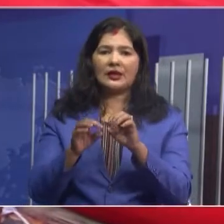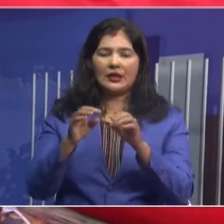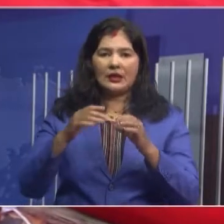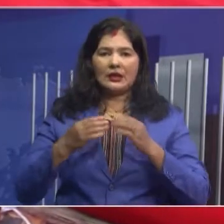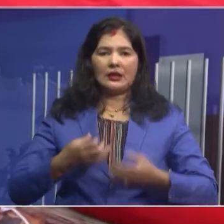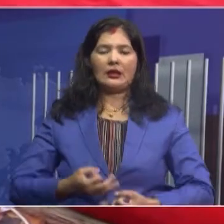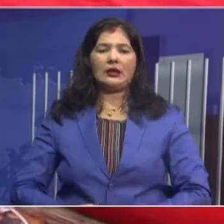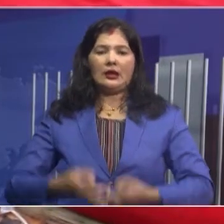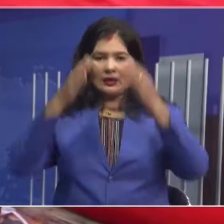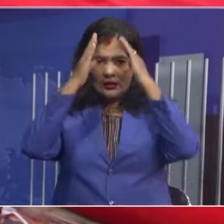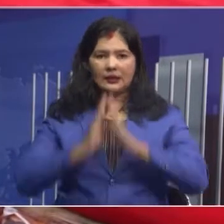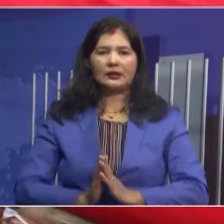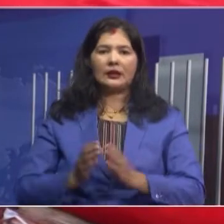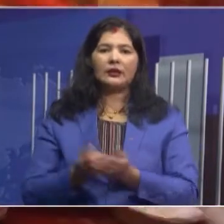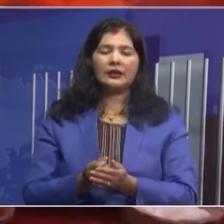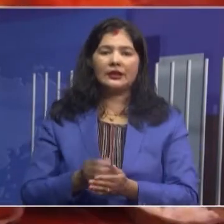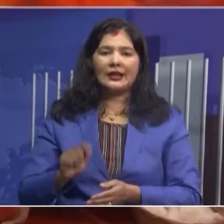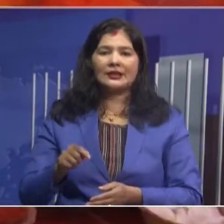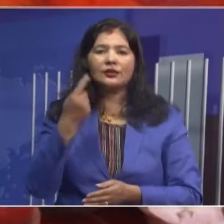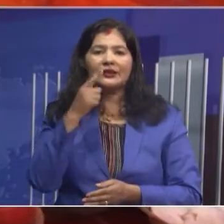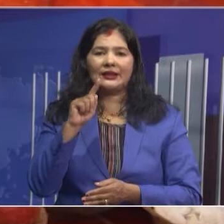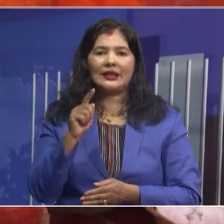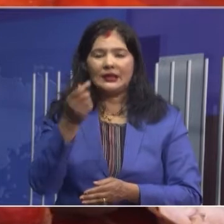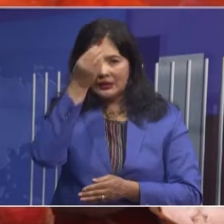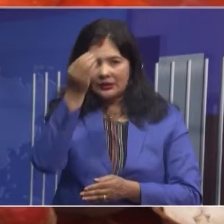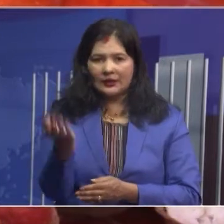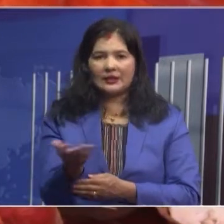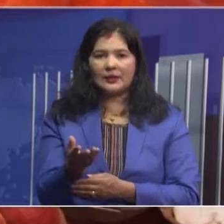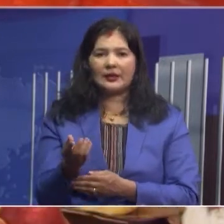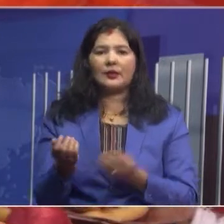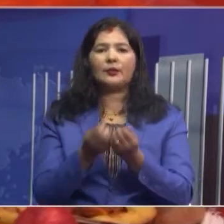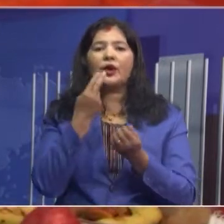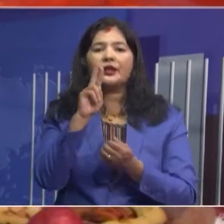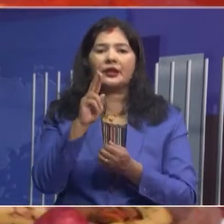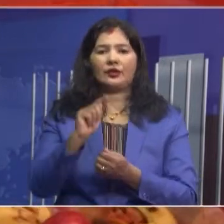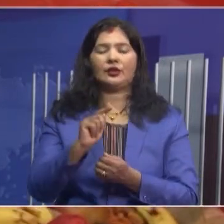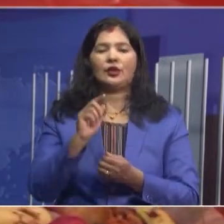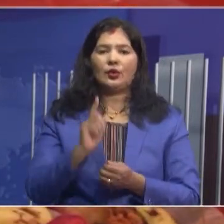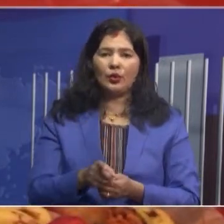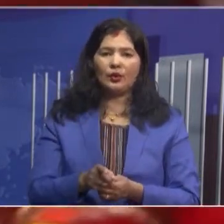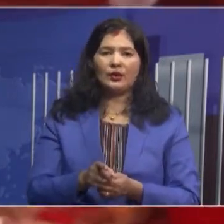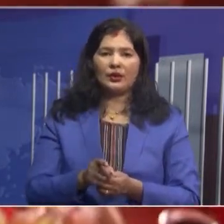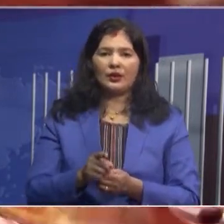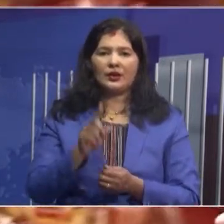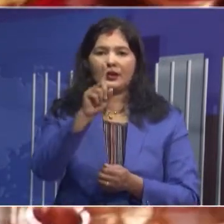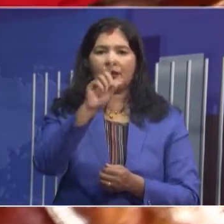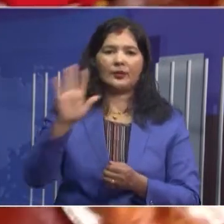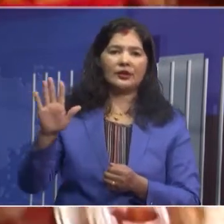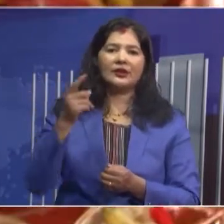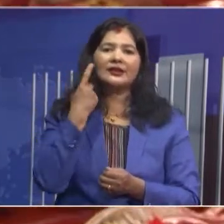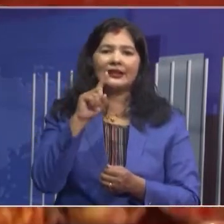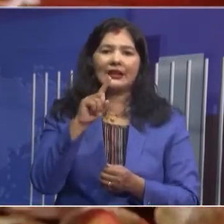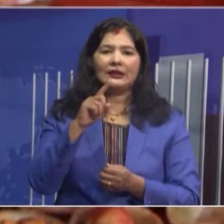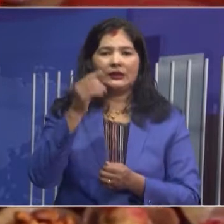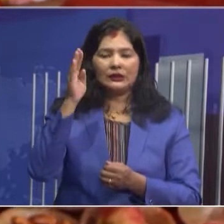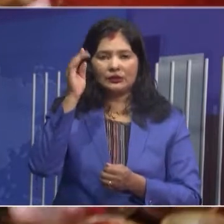आजको दिनलाई घटस्थापना भने गरिएको हो। आश्विन शुक्ल प्रतिपदादेखि पूर्णिमासम्मको 15 दिनलाई दुर्गा पक्ष